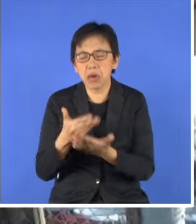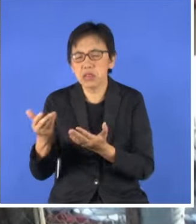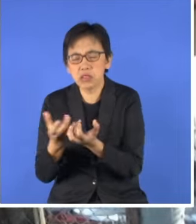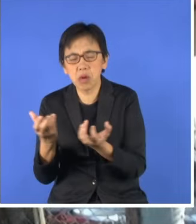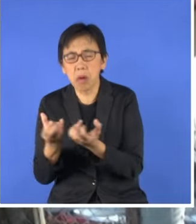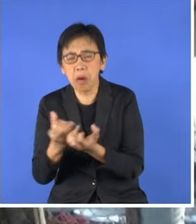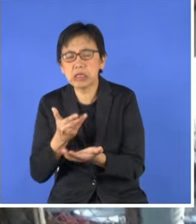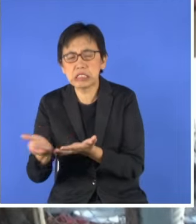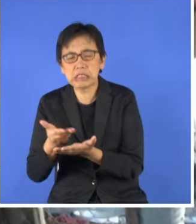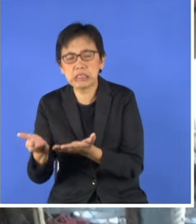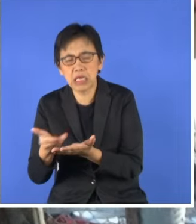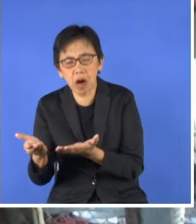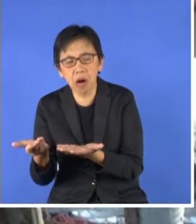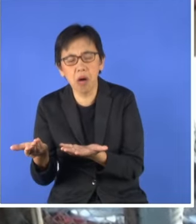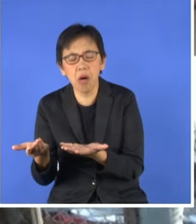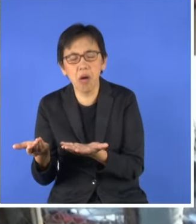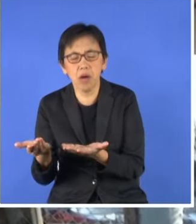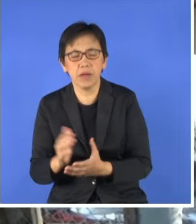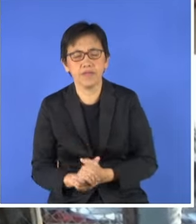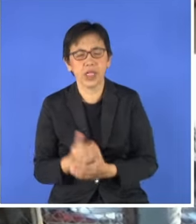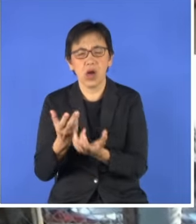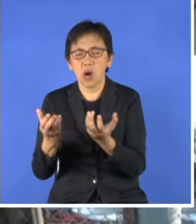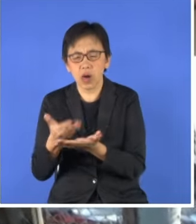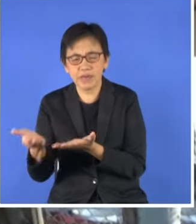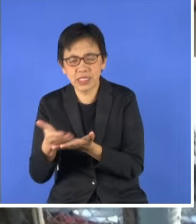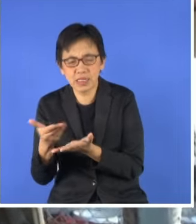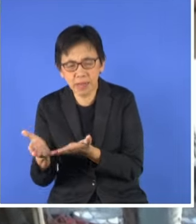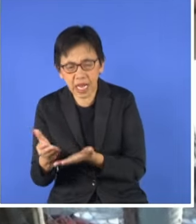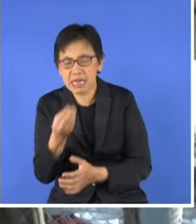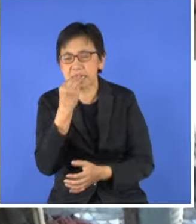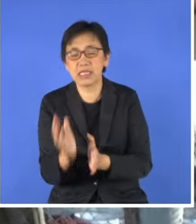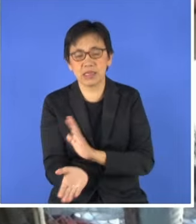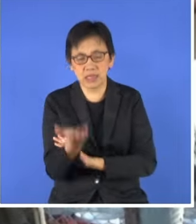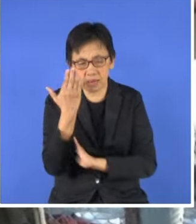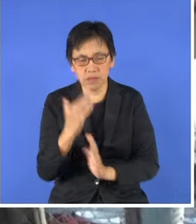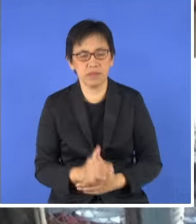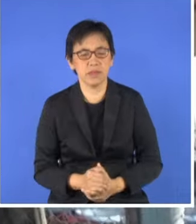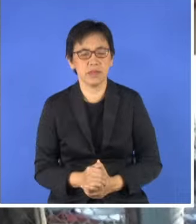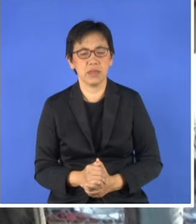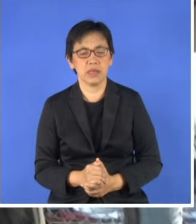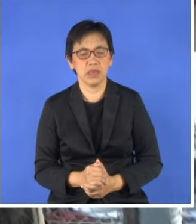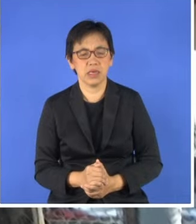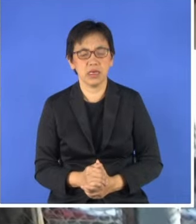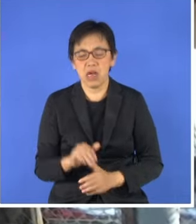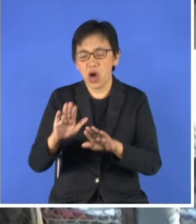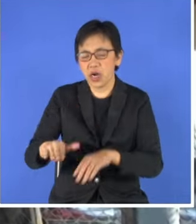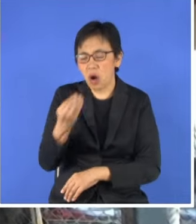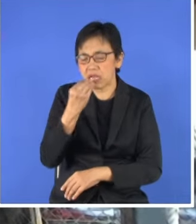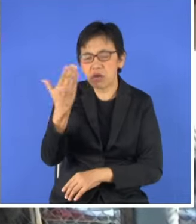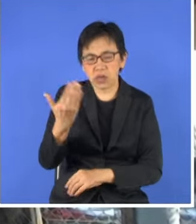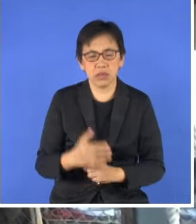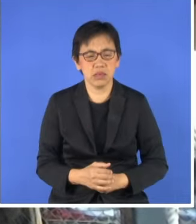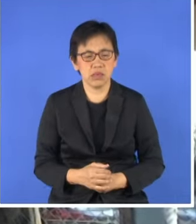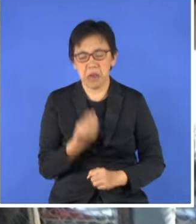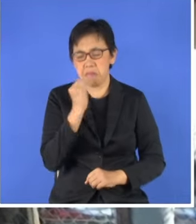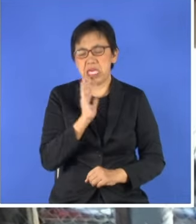ทตอนที่ซื้อของมานั้นื้อของกินมาพเช้ากันมันกินกมันให้น้องกินก่อนน่ะมันไม่